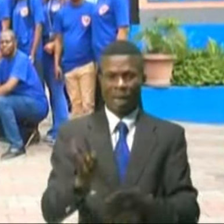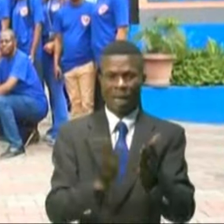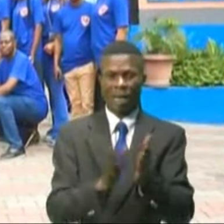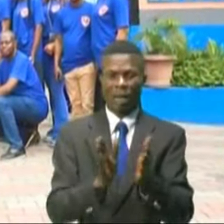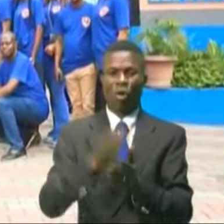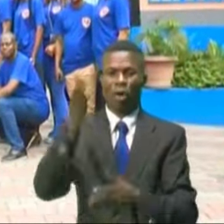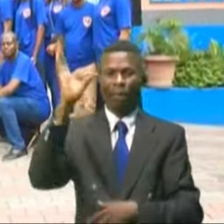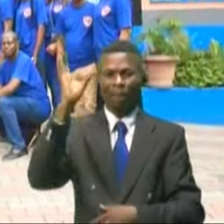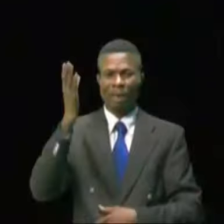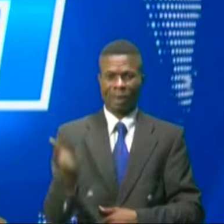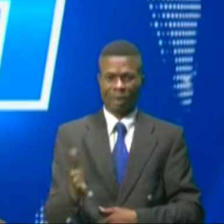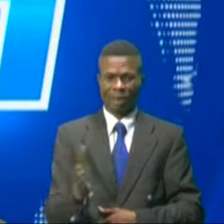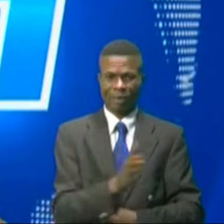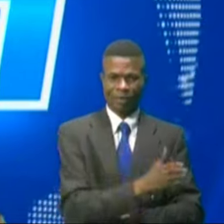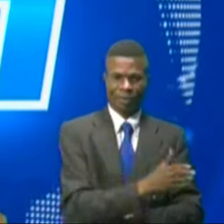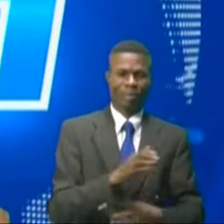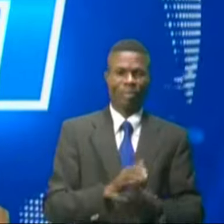maternelle.